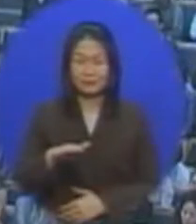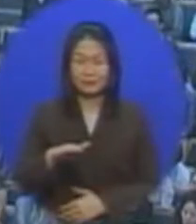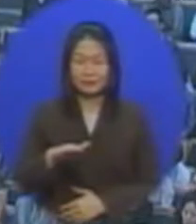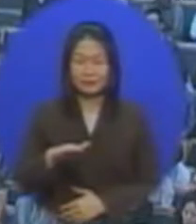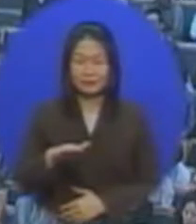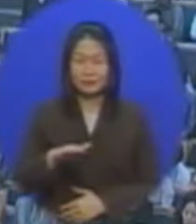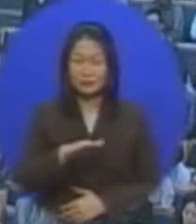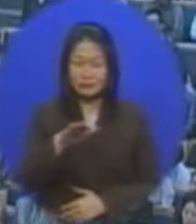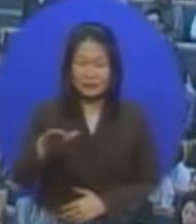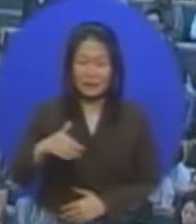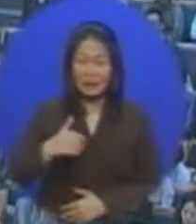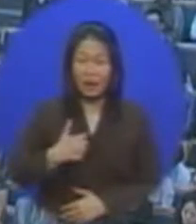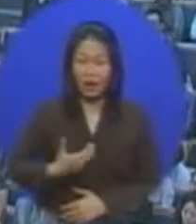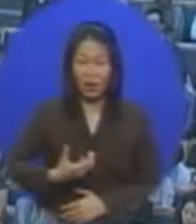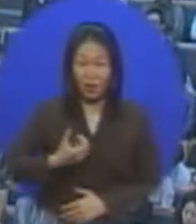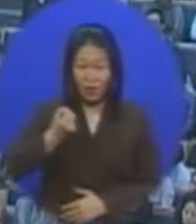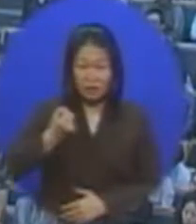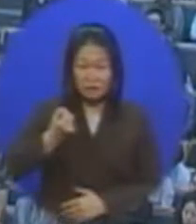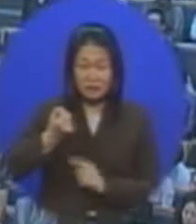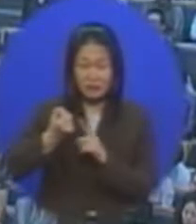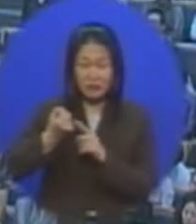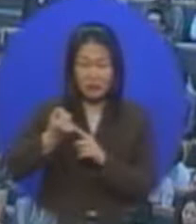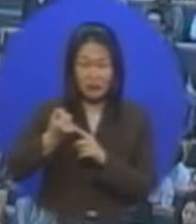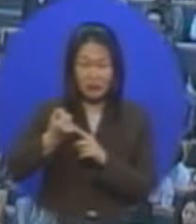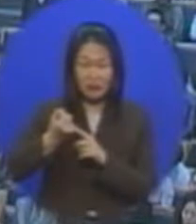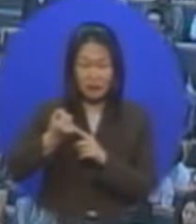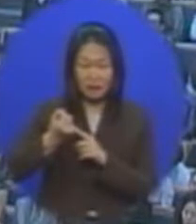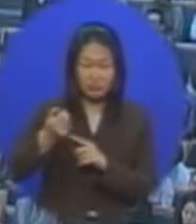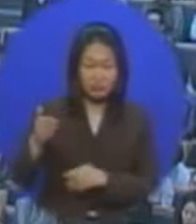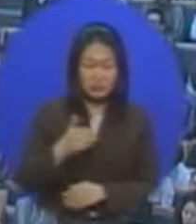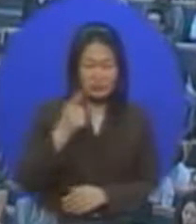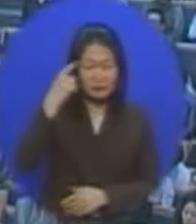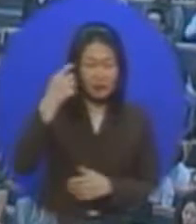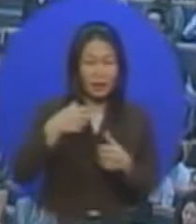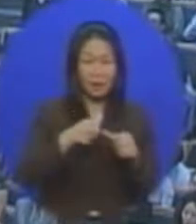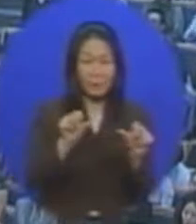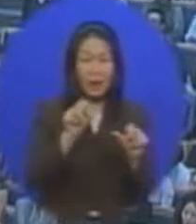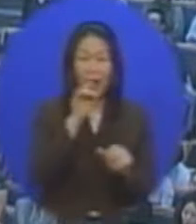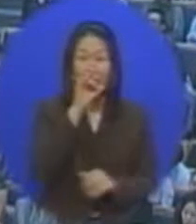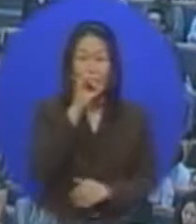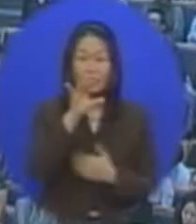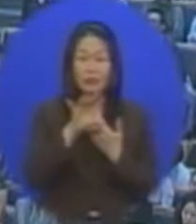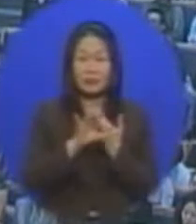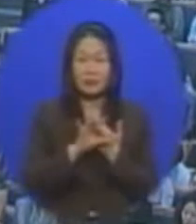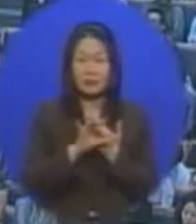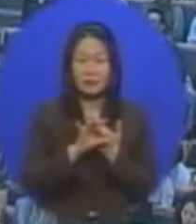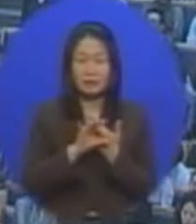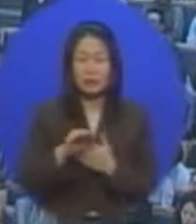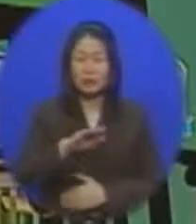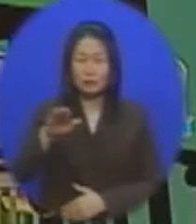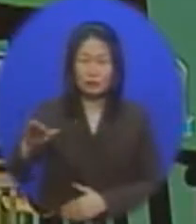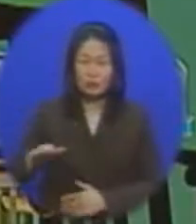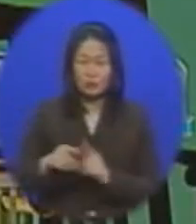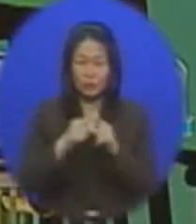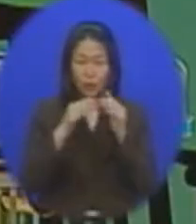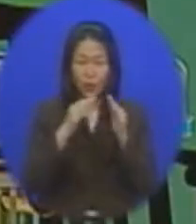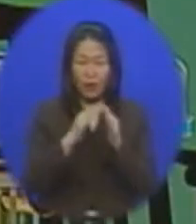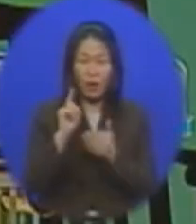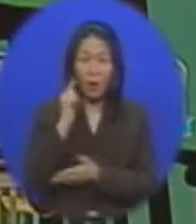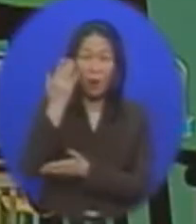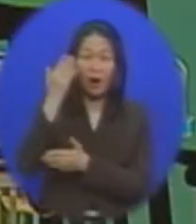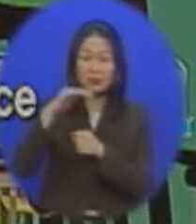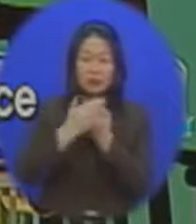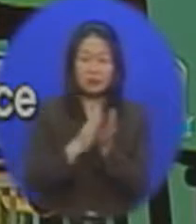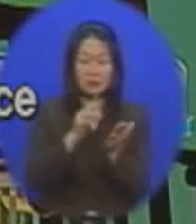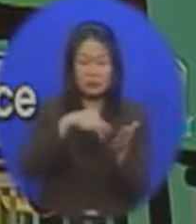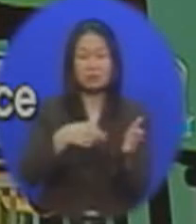우리가 생각이 깨어지지 않으면 우리는 교회의 영광을 성경 해서 만일 거 끝납니다